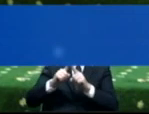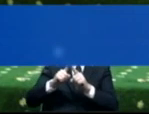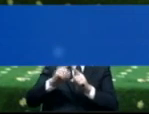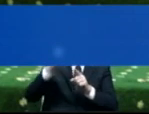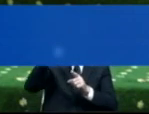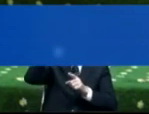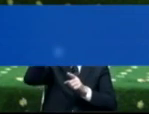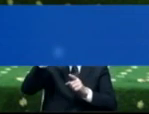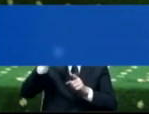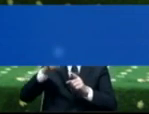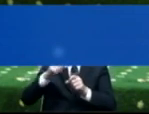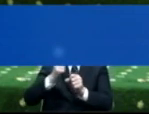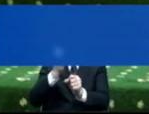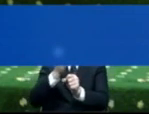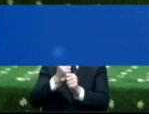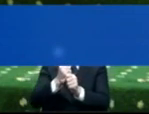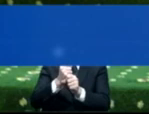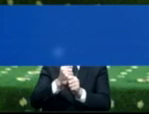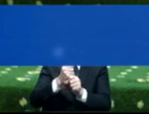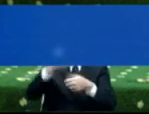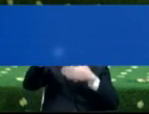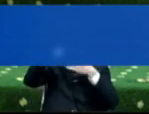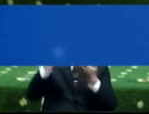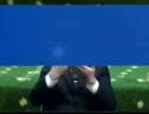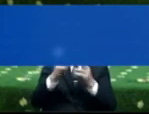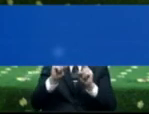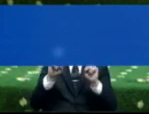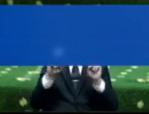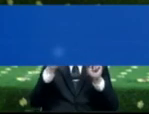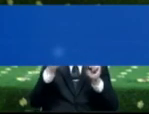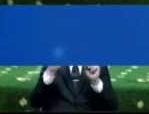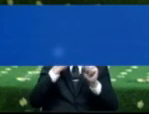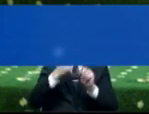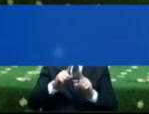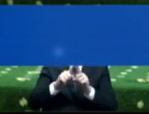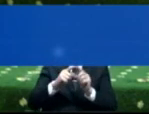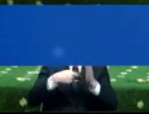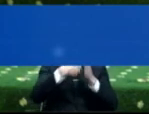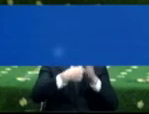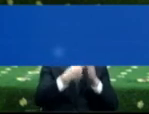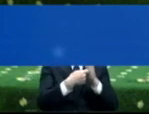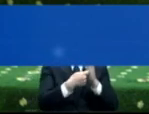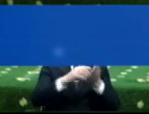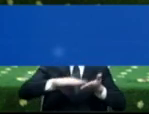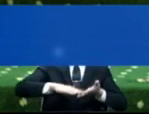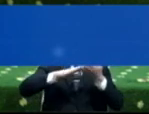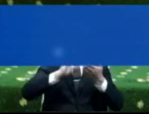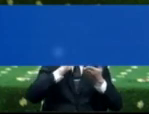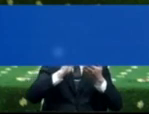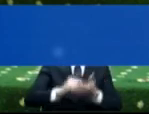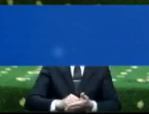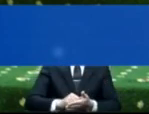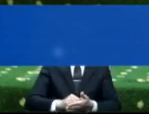بقاو نخدمهم في بلادنا إن شاء الله بفضل هذه المشاريع الإنتاجية اللي كاينة